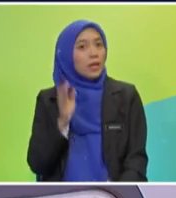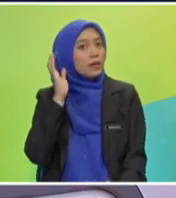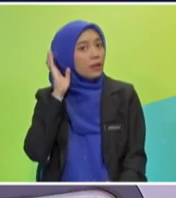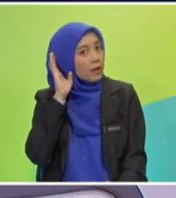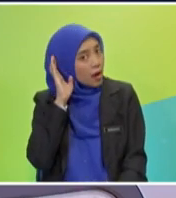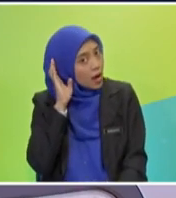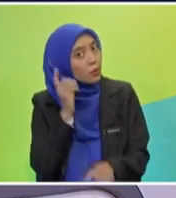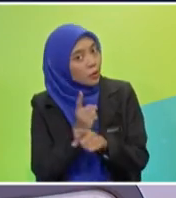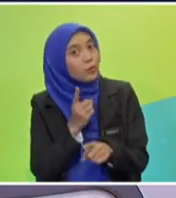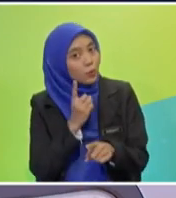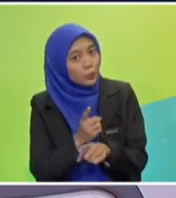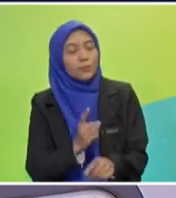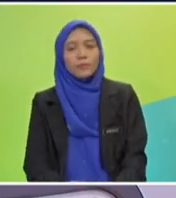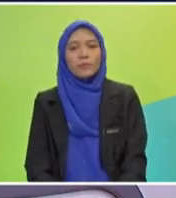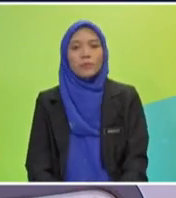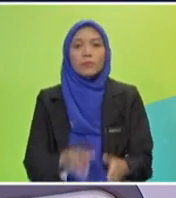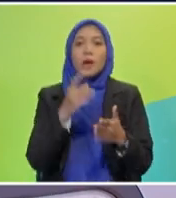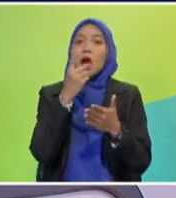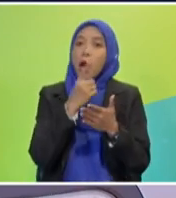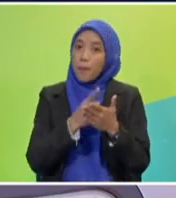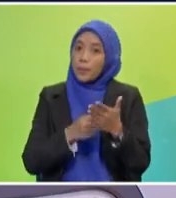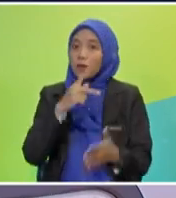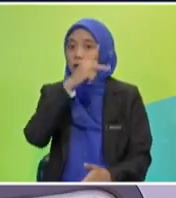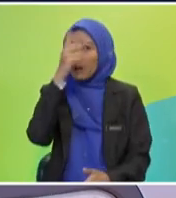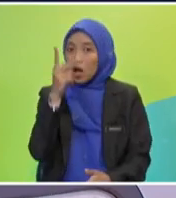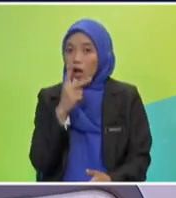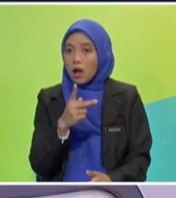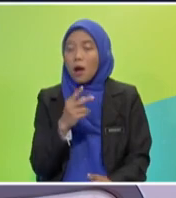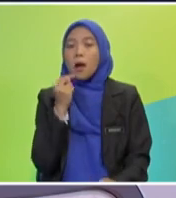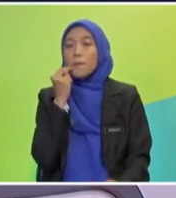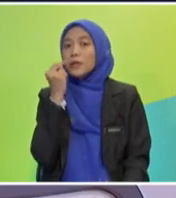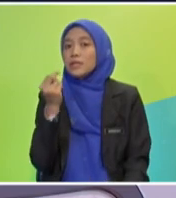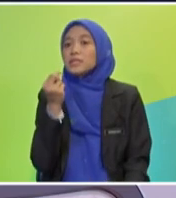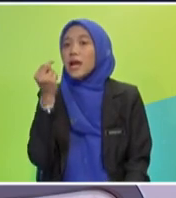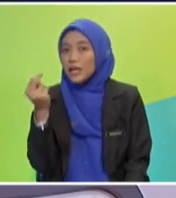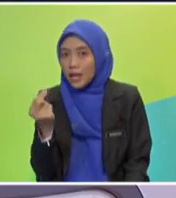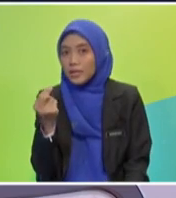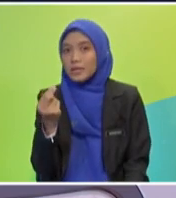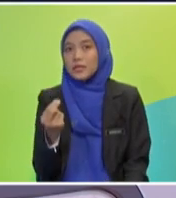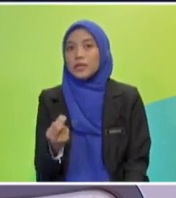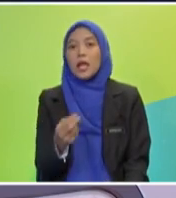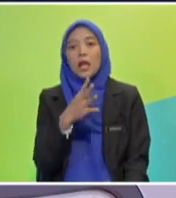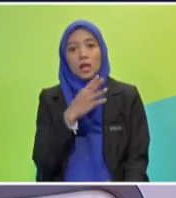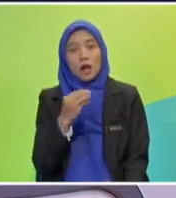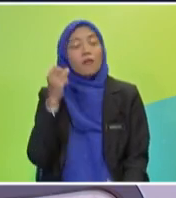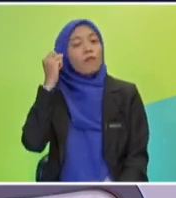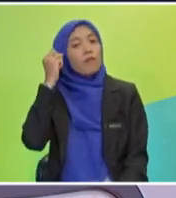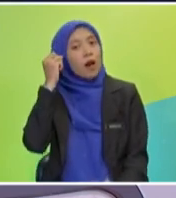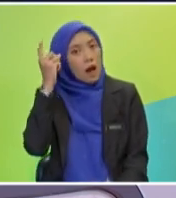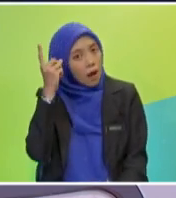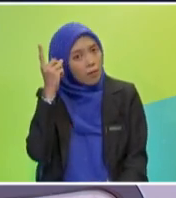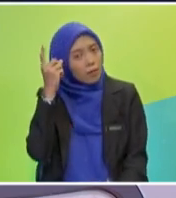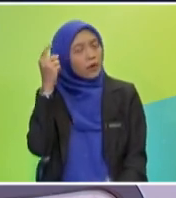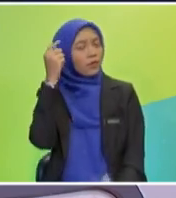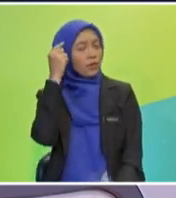dengarkan betul-betul apakah pesanan yang akan cikgu perdengarkan. Fahami. Fikir